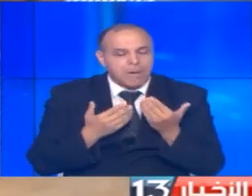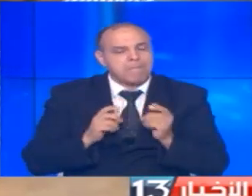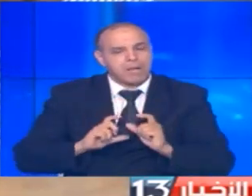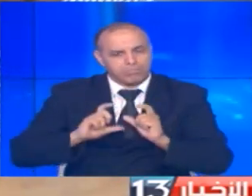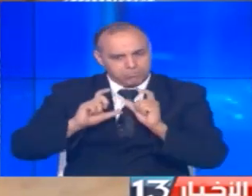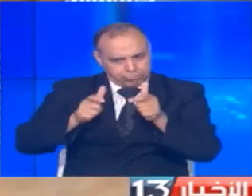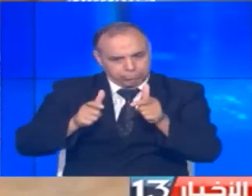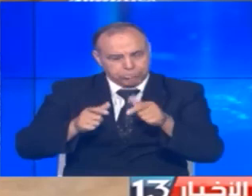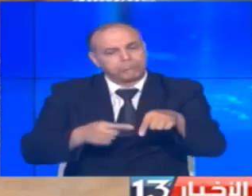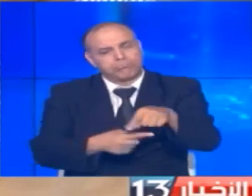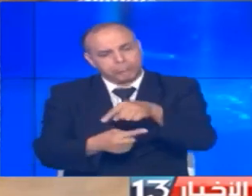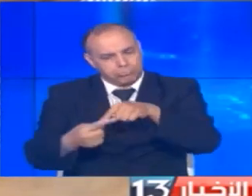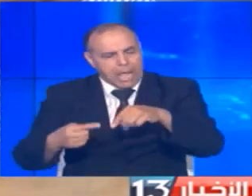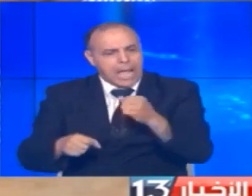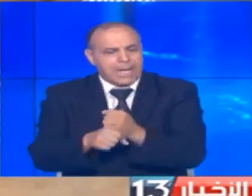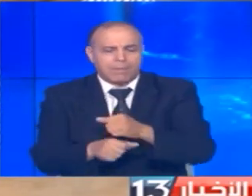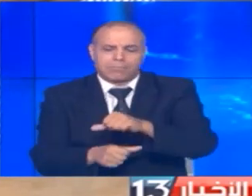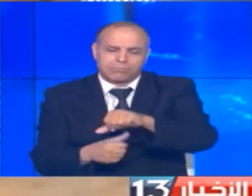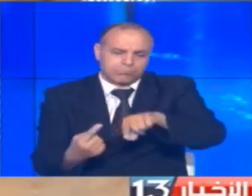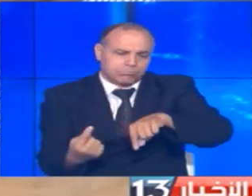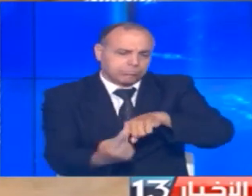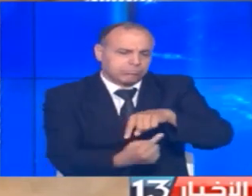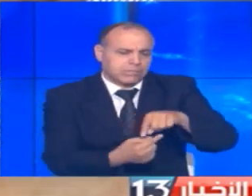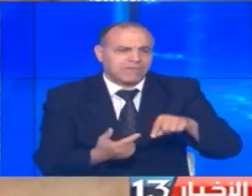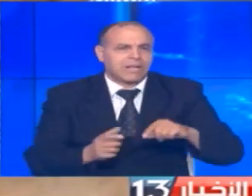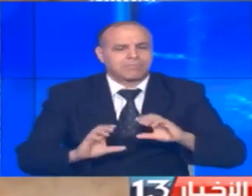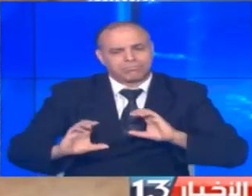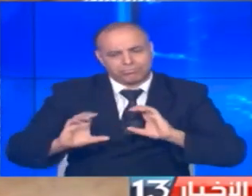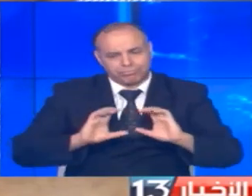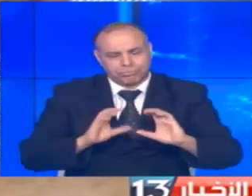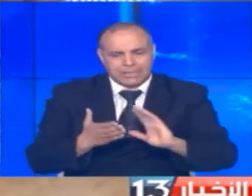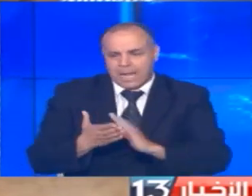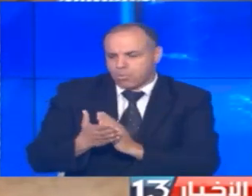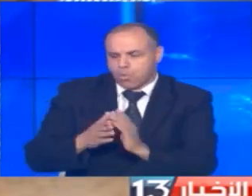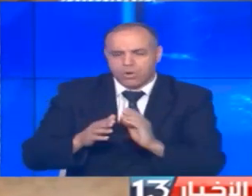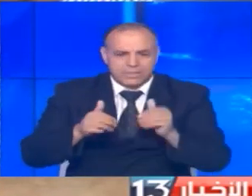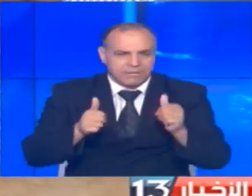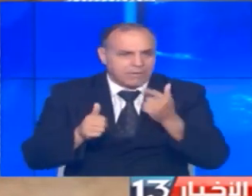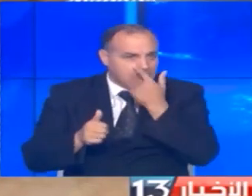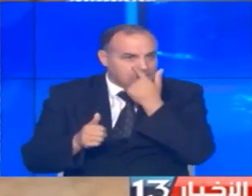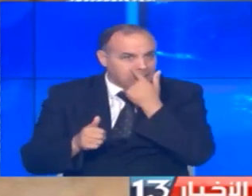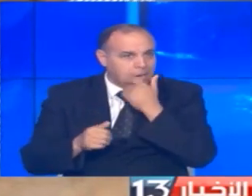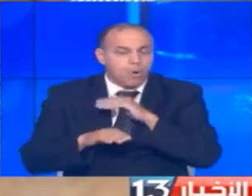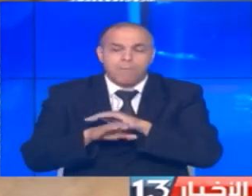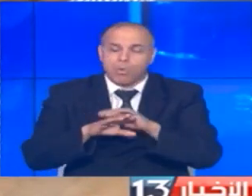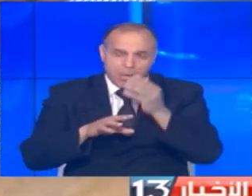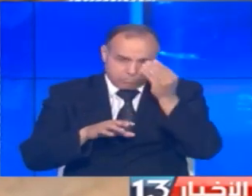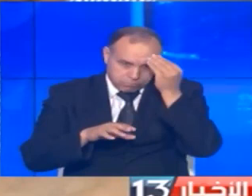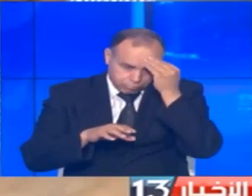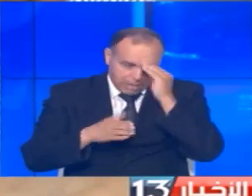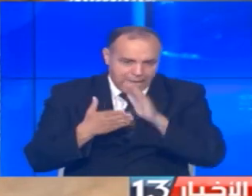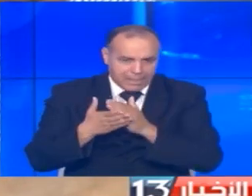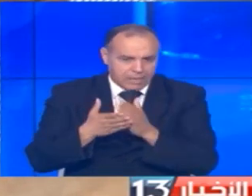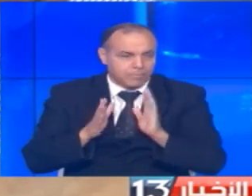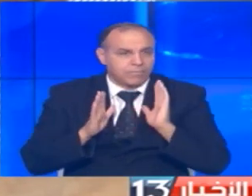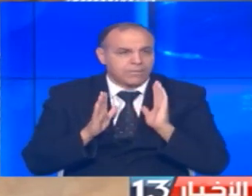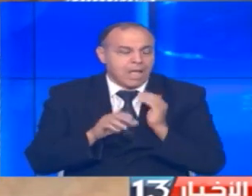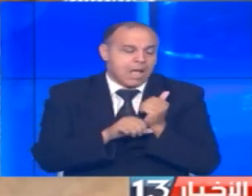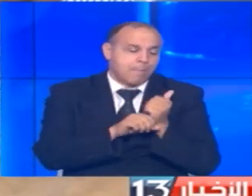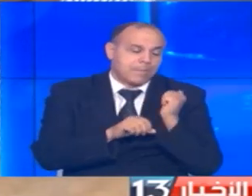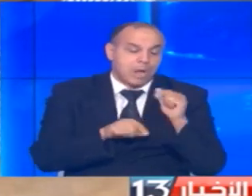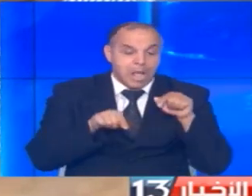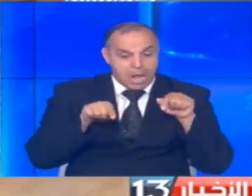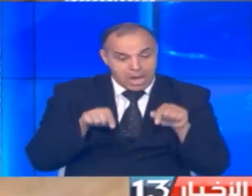المشعل وطرائق العمل، الطرائق البيداغوجيه، كيفيه التواصل، الاعداد الى اخره، كل المسائل هذه وقع الاعداد لها سنه الفرطه